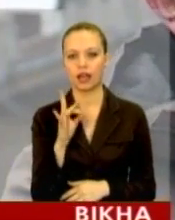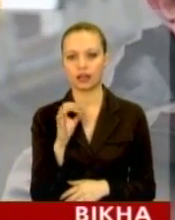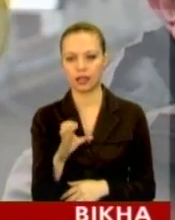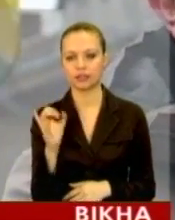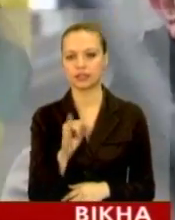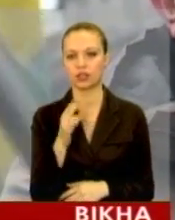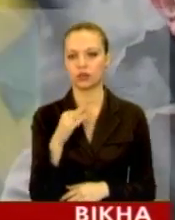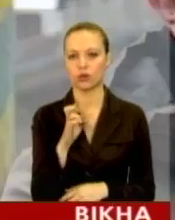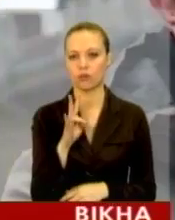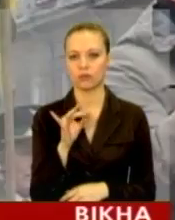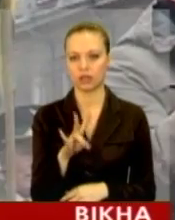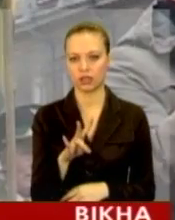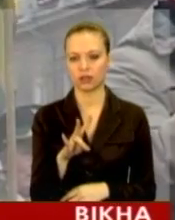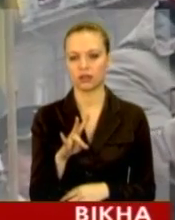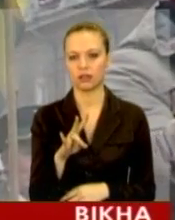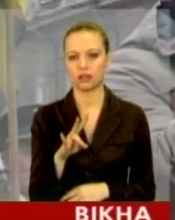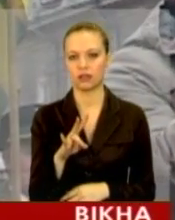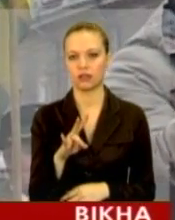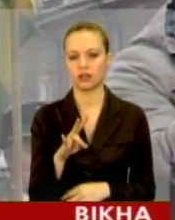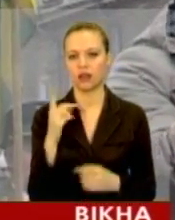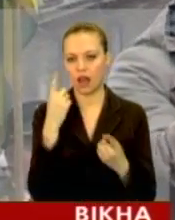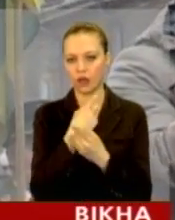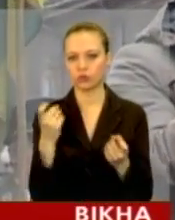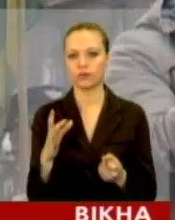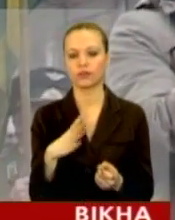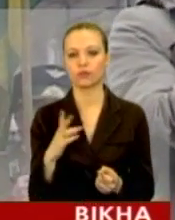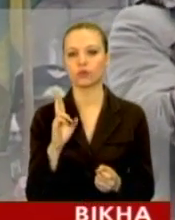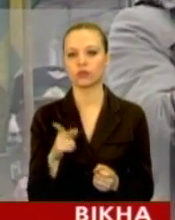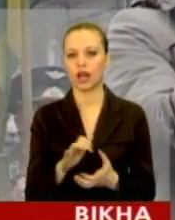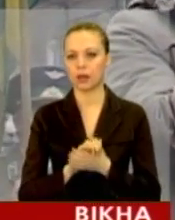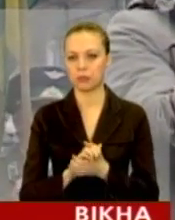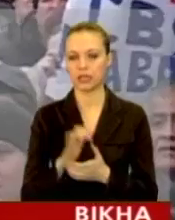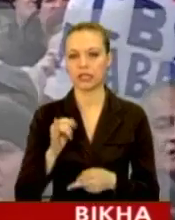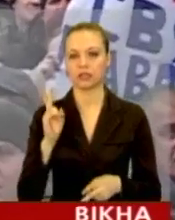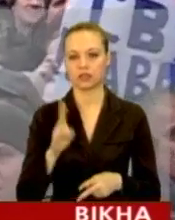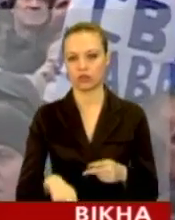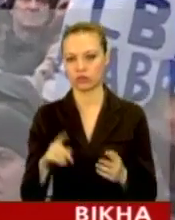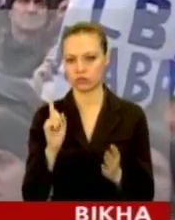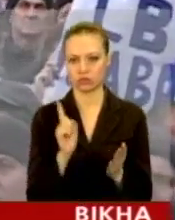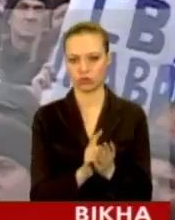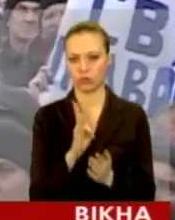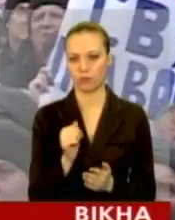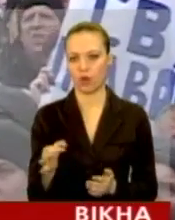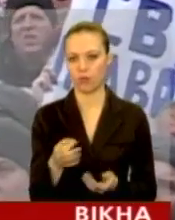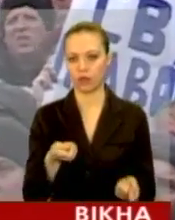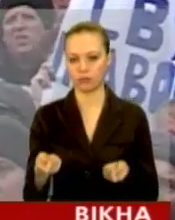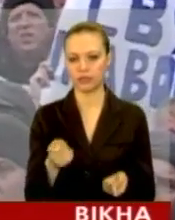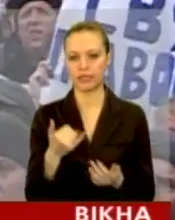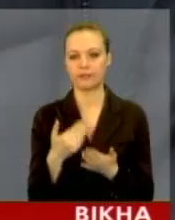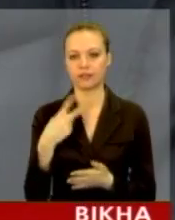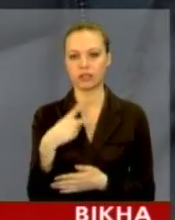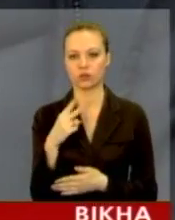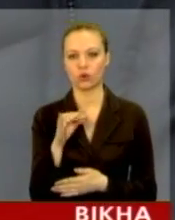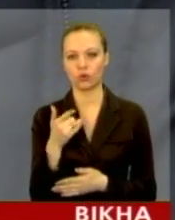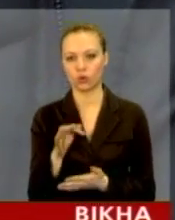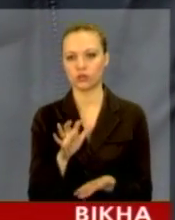та Михайлом Добкіним, анонсований був як винятково мирний, закінчився штурмом обладміністрації. І від 22